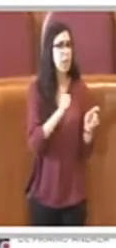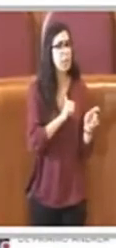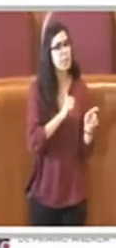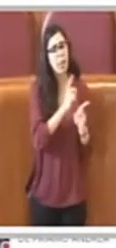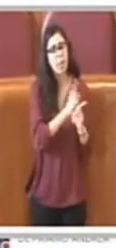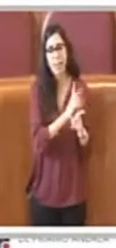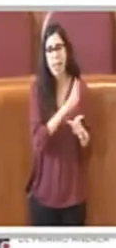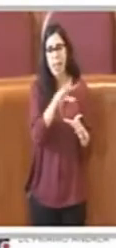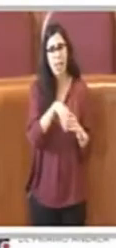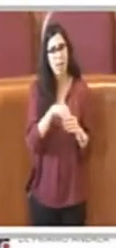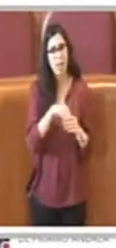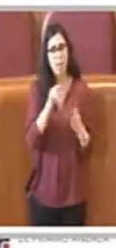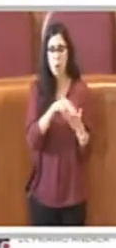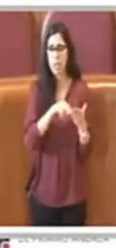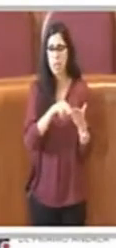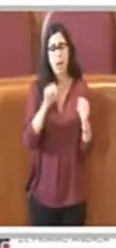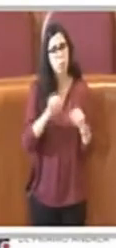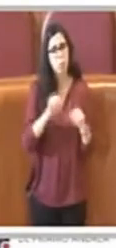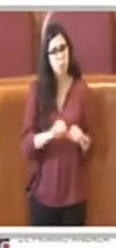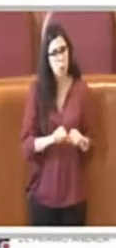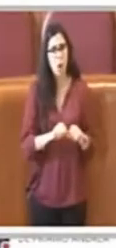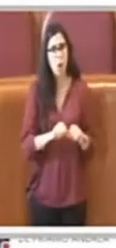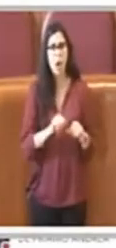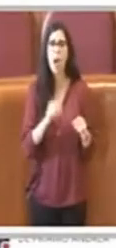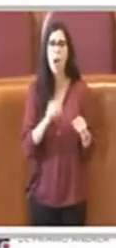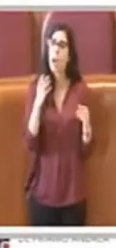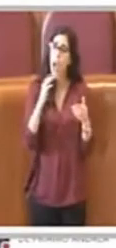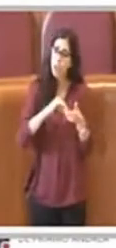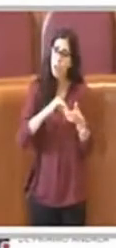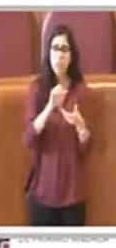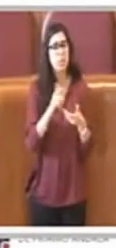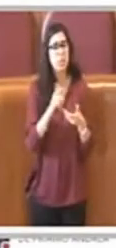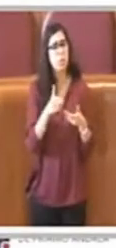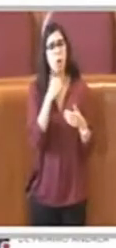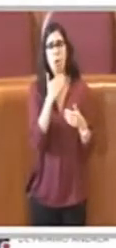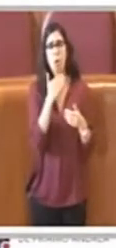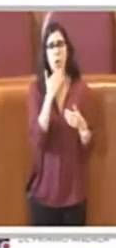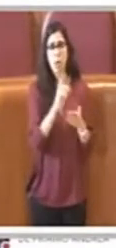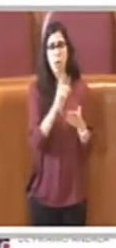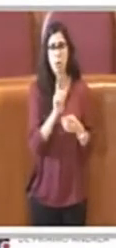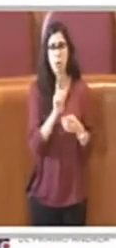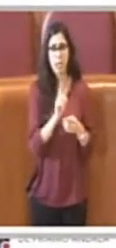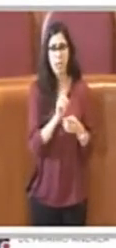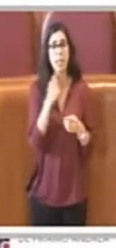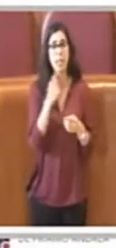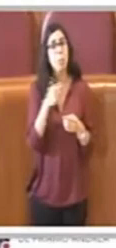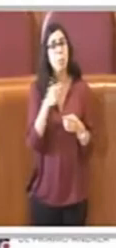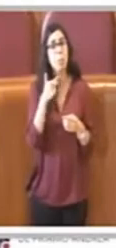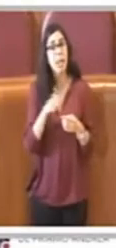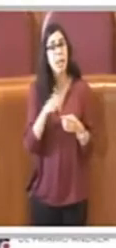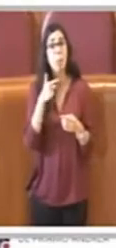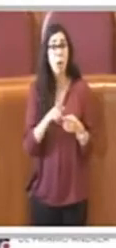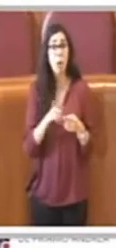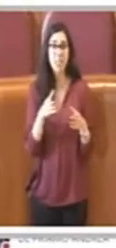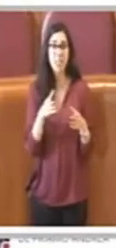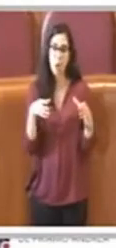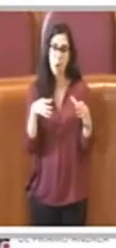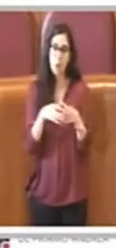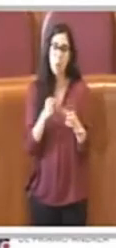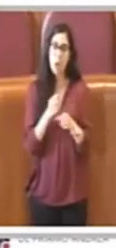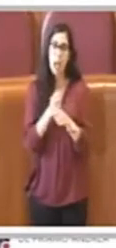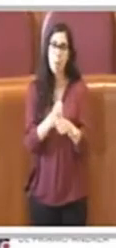dal principio che non si può mettere il voto del singolo cittadino sullo stesso livello del voto di un organismo